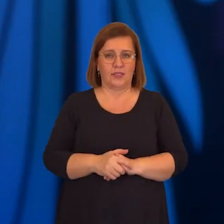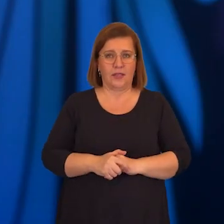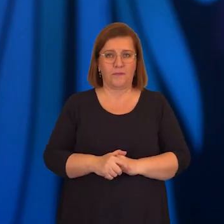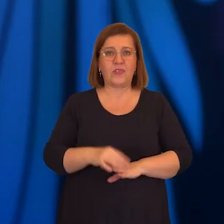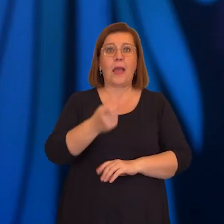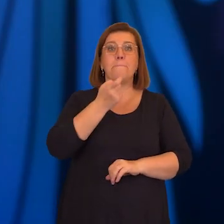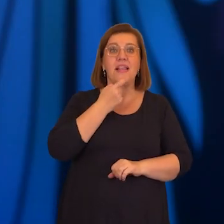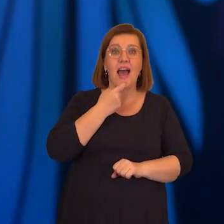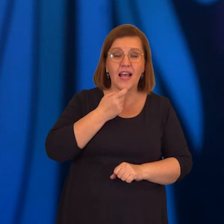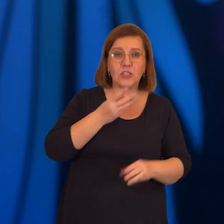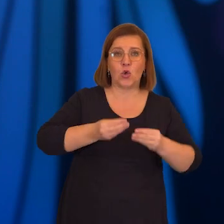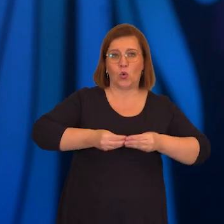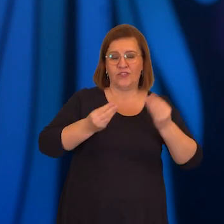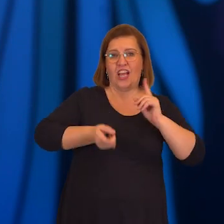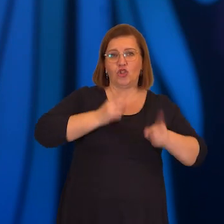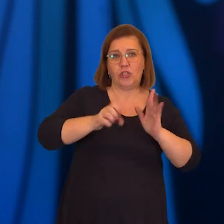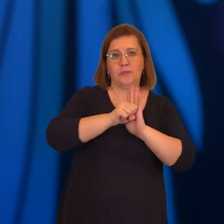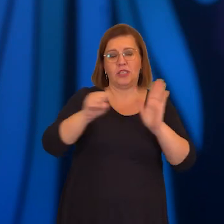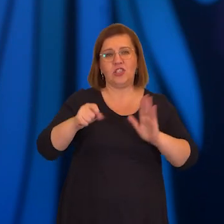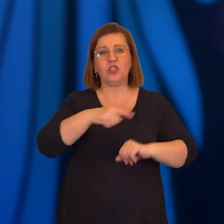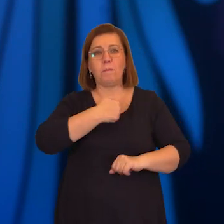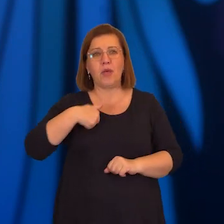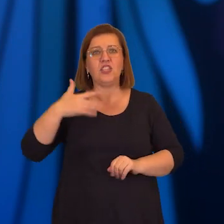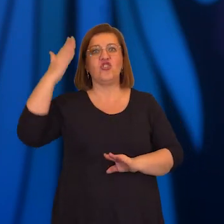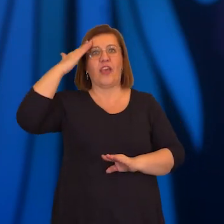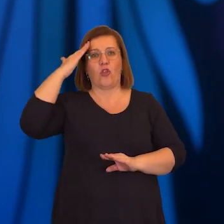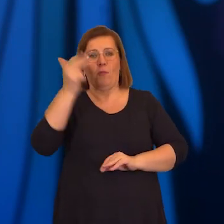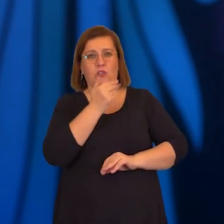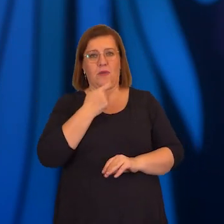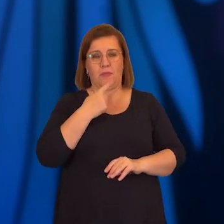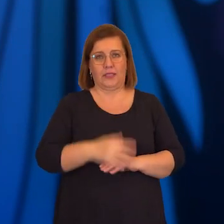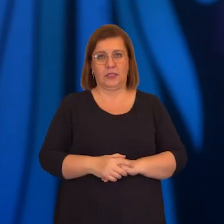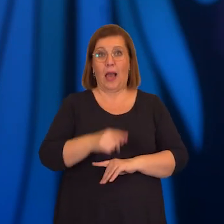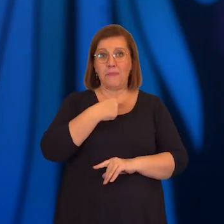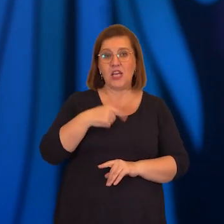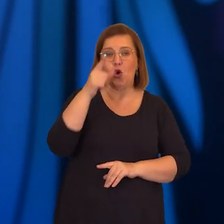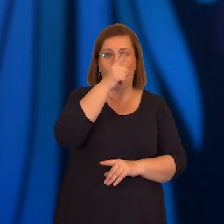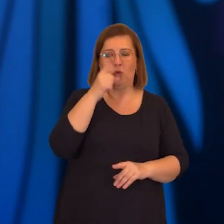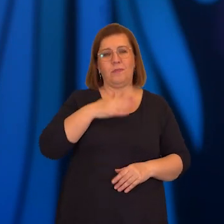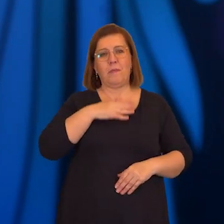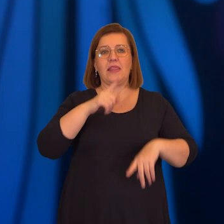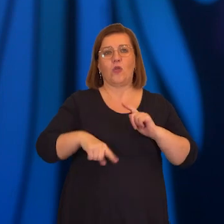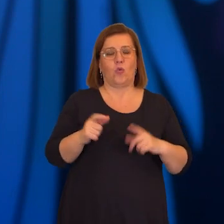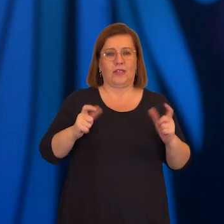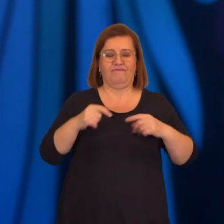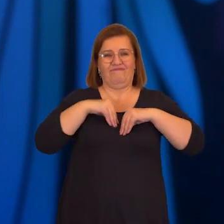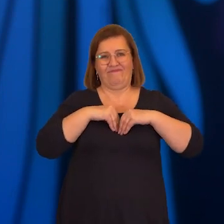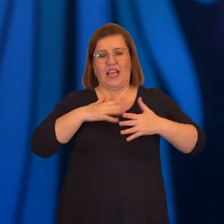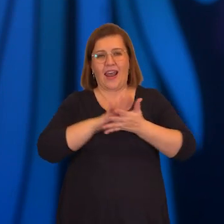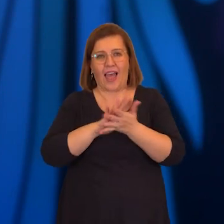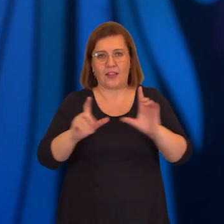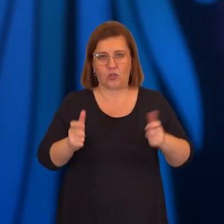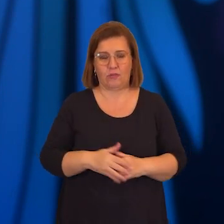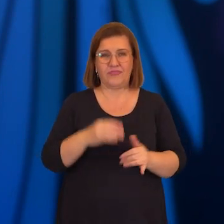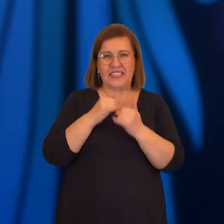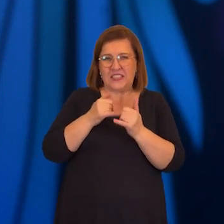Plastik rozwija się znacznie szybciej niż nasza świadomość konsumentów. A my ludzie mamy taką naturę, że jeżeli czegoś nie